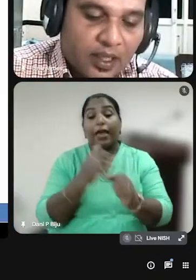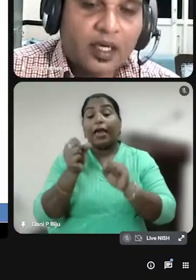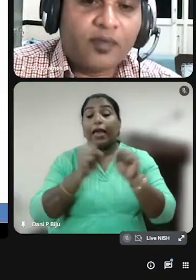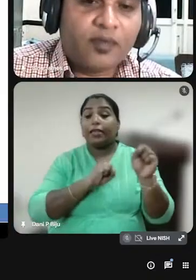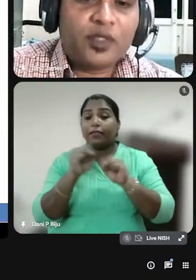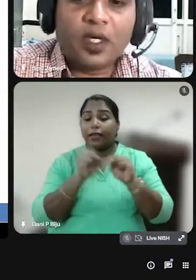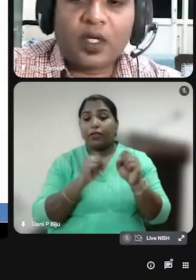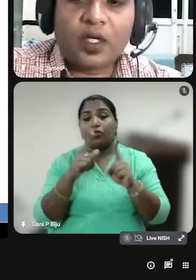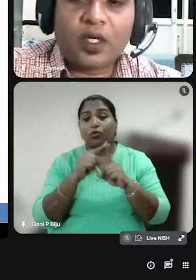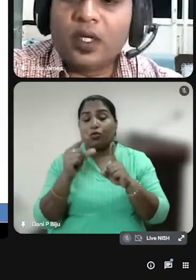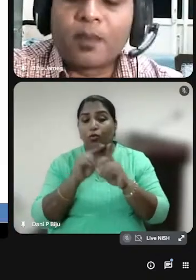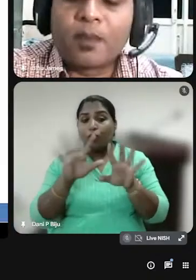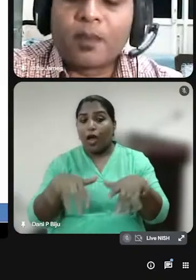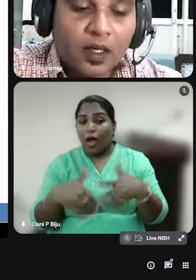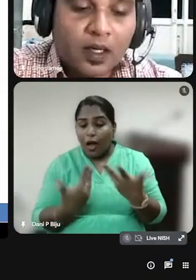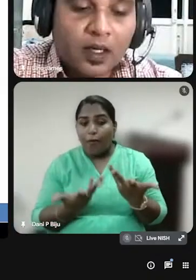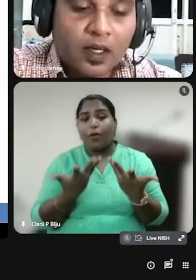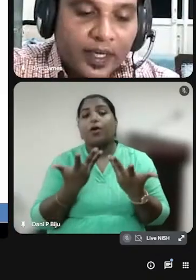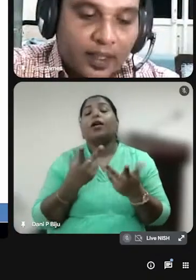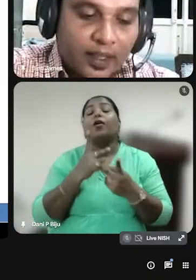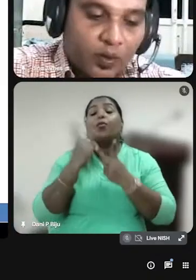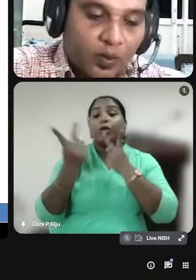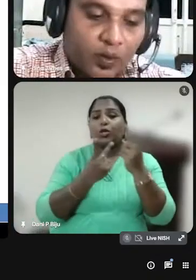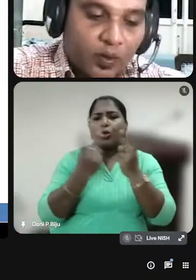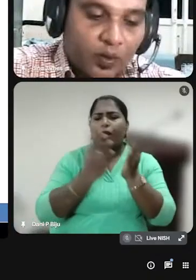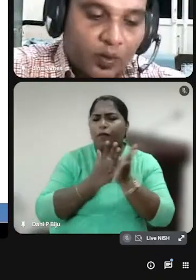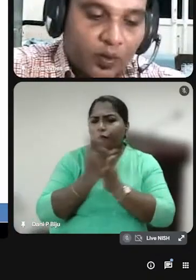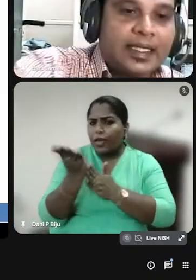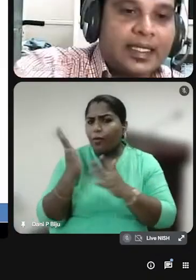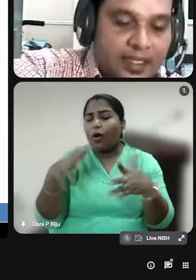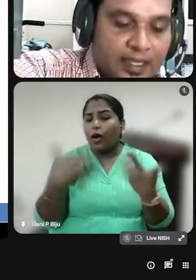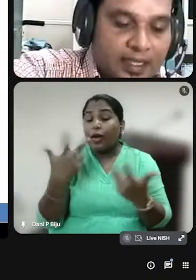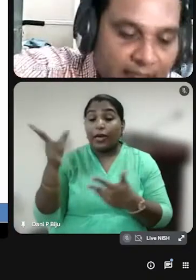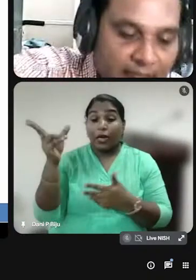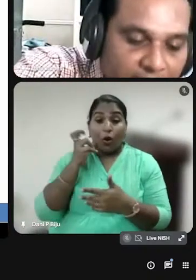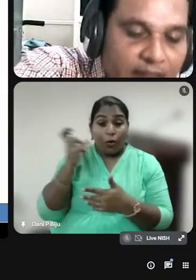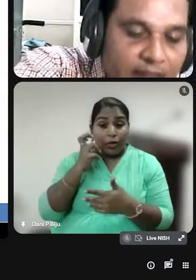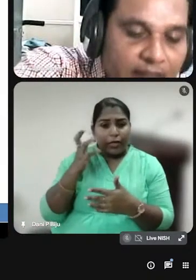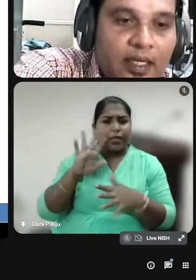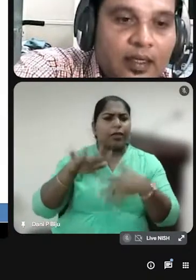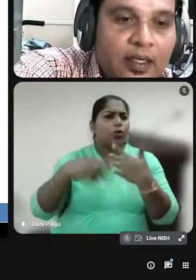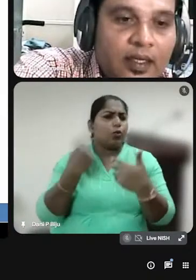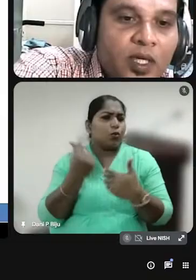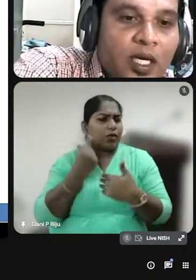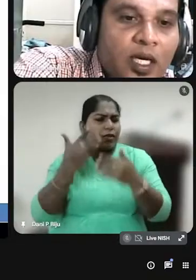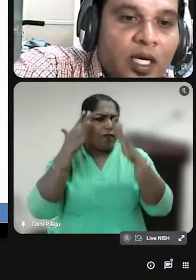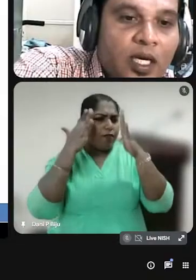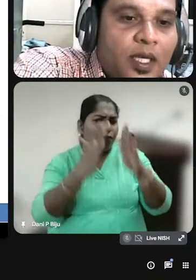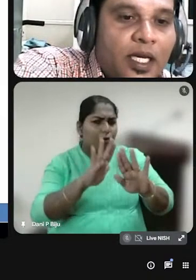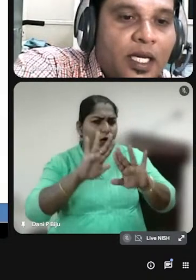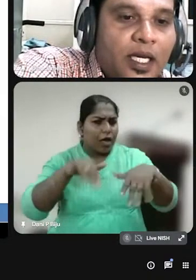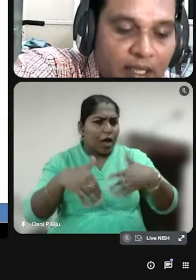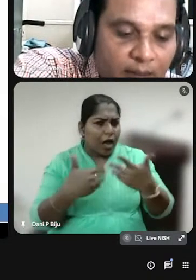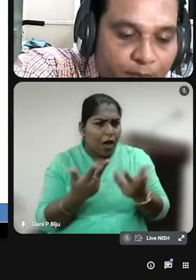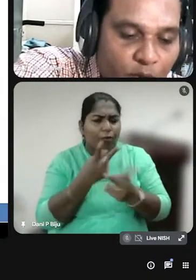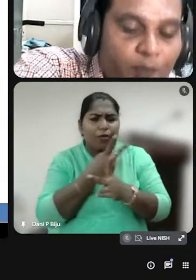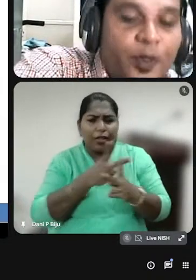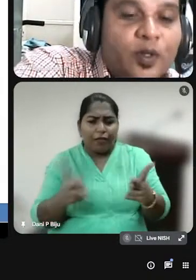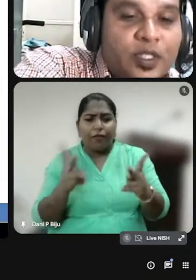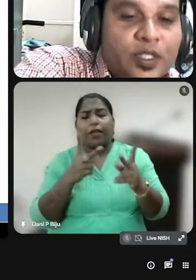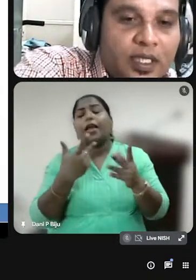പറഞ്ഞ വിഷ്വൽ ക്യൂയിങ്ങും ഓഡിറ്ററി ക്യൂയിങ്ങും അറ്റൻഷൻ, ശ്രദ്ധ കേന്ദ്രീകരിക്കുന്നതിലും, അതുപോലെ തന്നെ